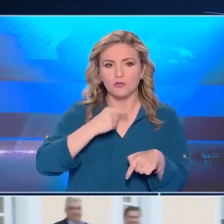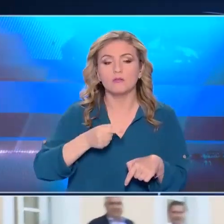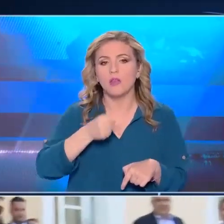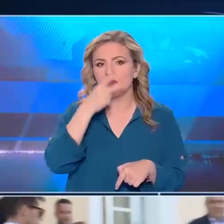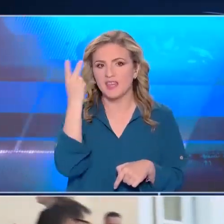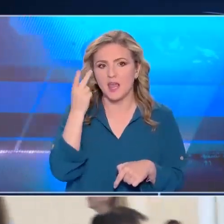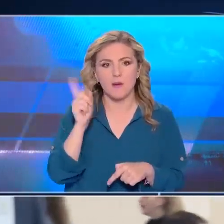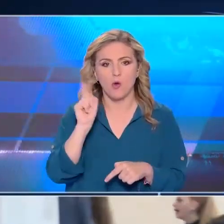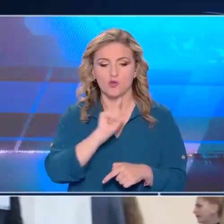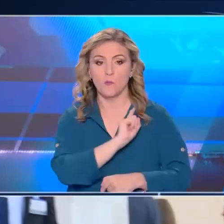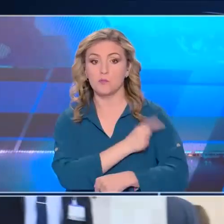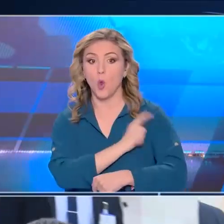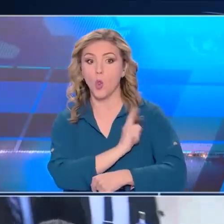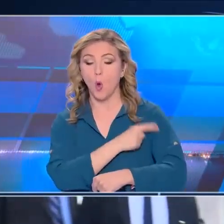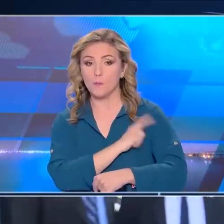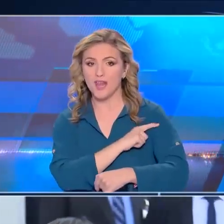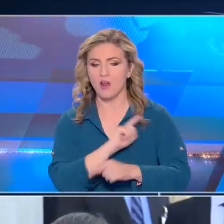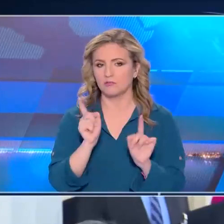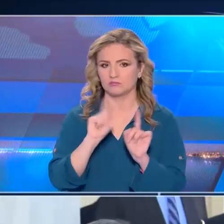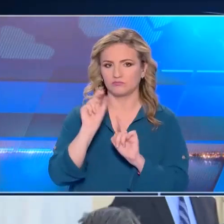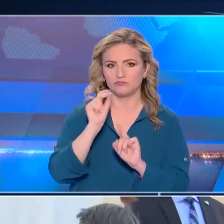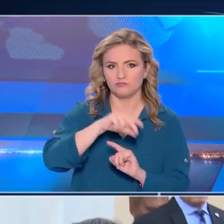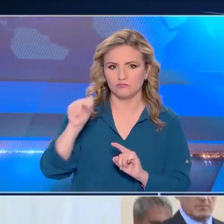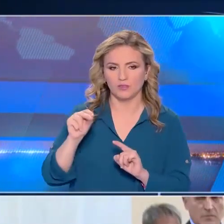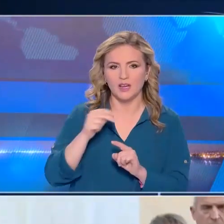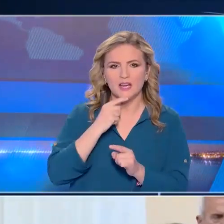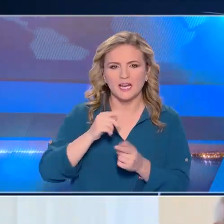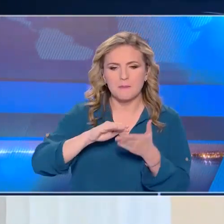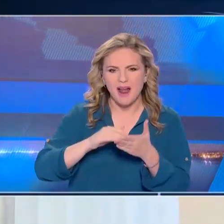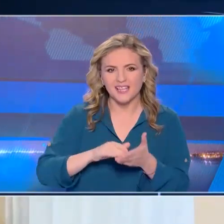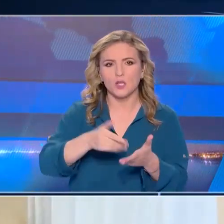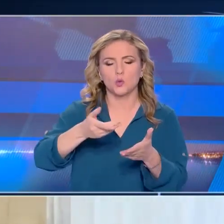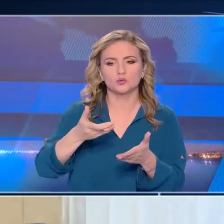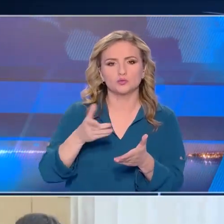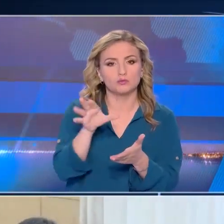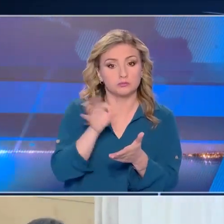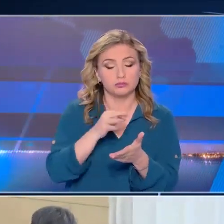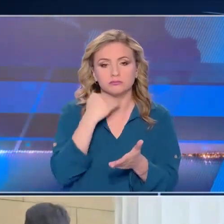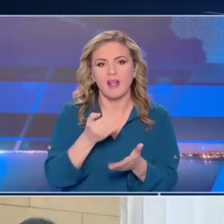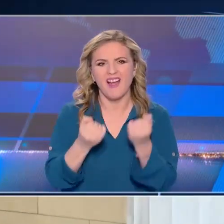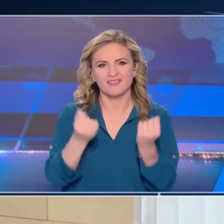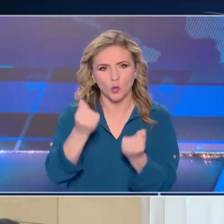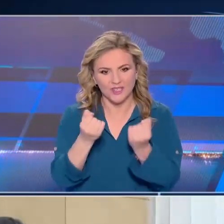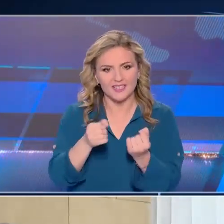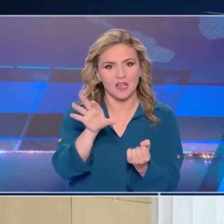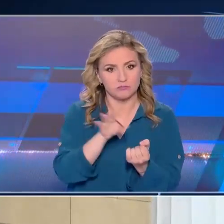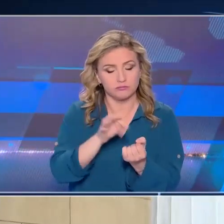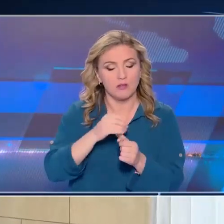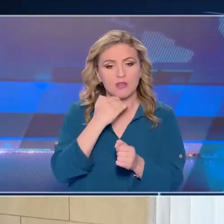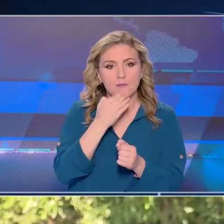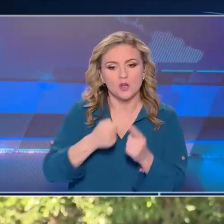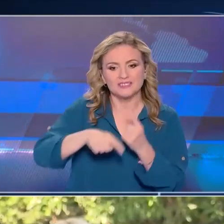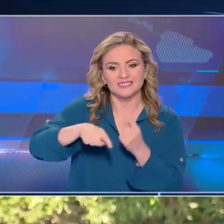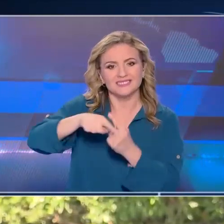δικαιούνται κανένα από τα προνόμια των βουλευτών, δηλαδή δεν θα έχουν μετακλητούς υπαλλήλους, δεν θα έχουν αυτοκίνητα, δεν θα έχουν όλα τα